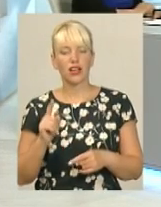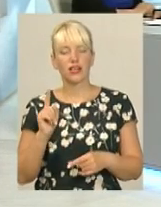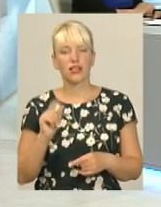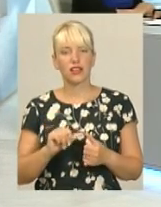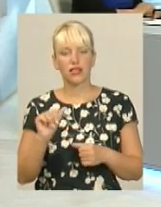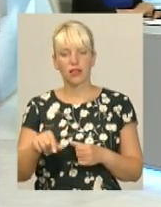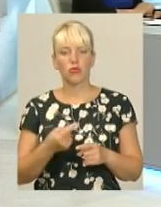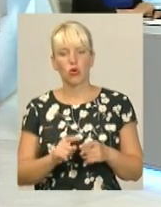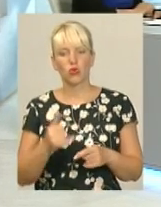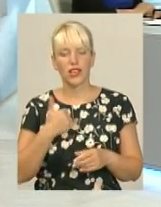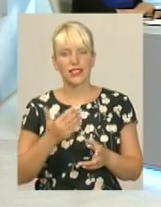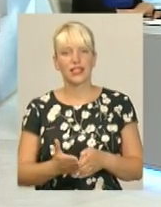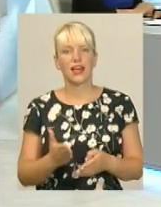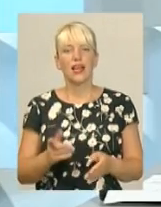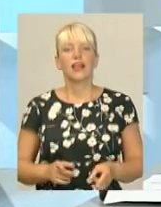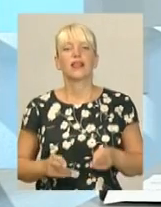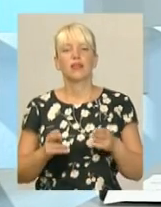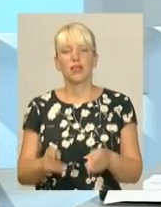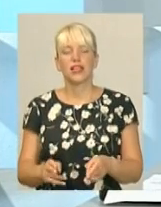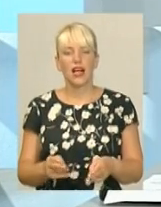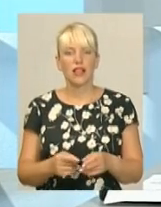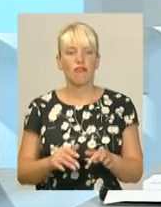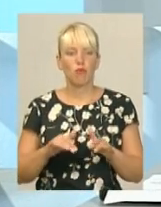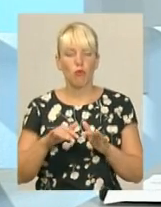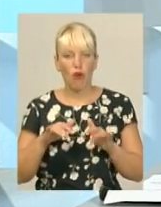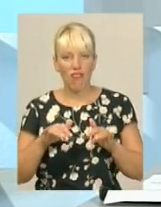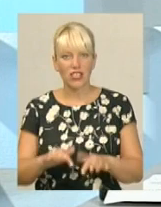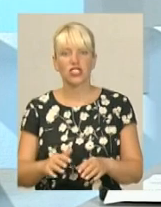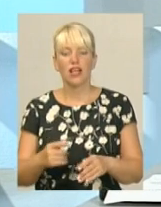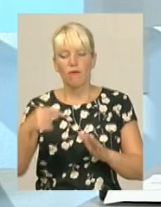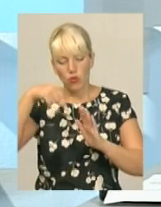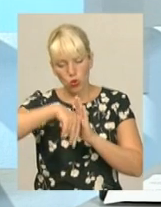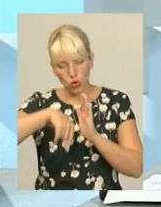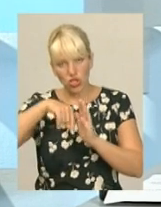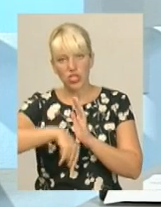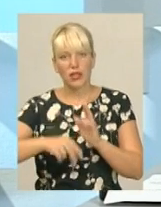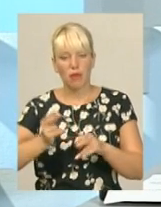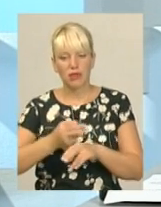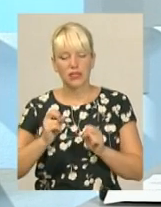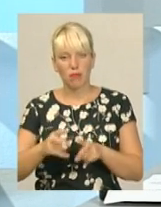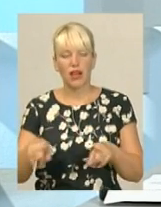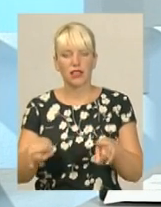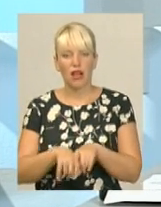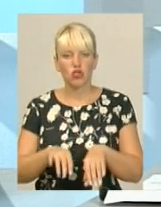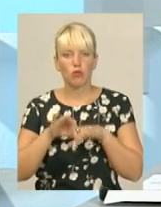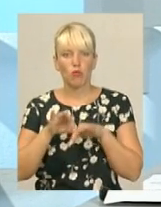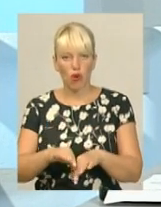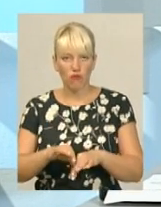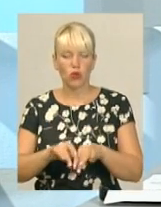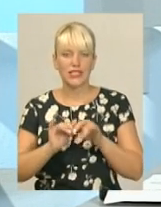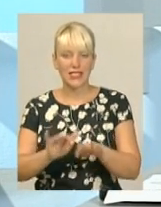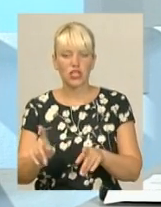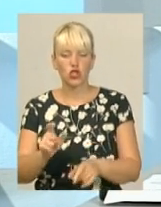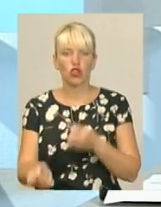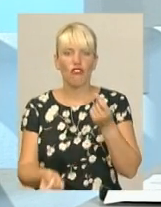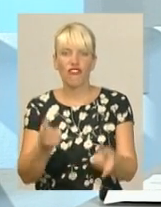низка кримінальних проваджень, внутрішня безпека сьогодні управління також проводить заходи превентивні щодо виявлення